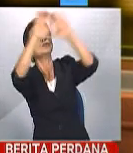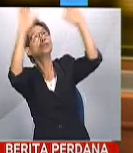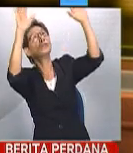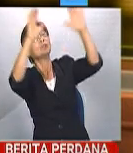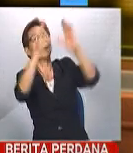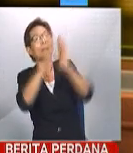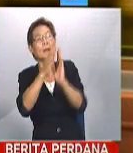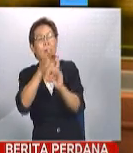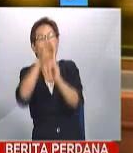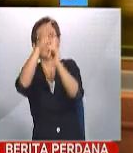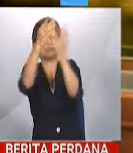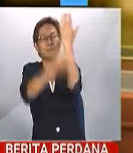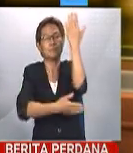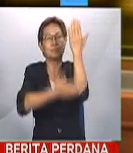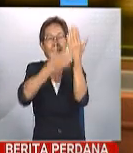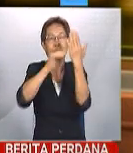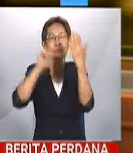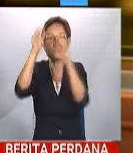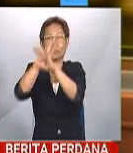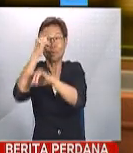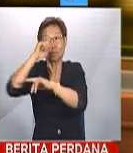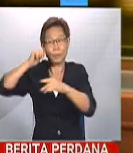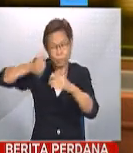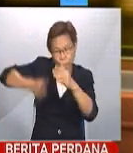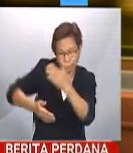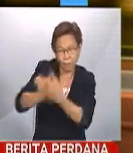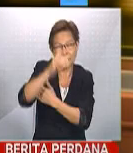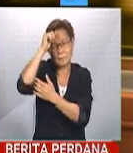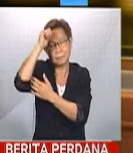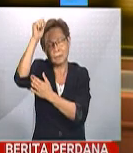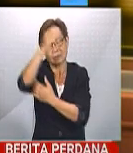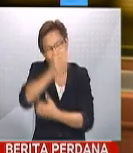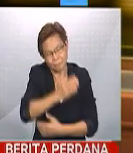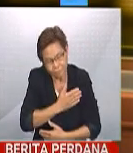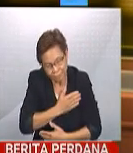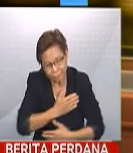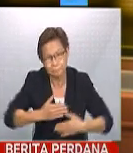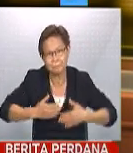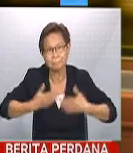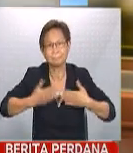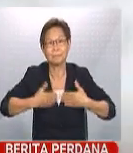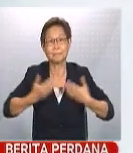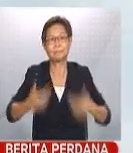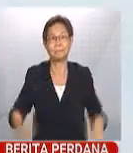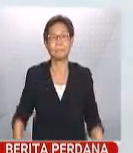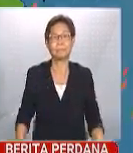bagi bandar-bandar utama di seluruh negara untuk pagi esok. Assalamualaikum dan salam sejahtera.